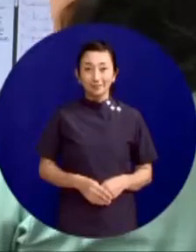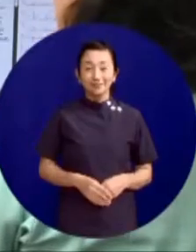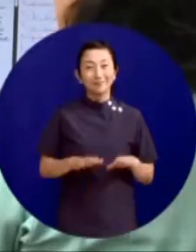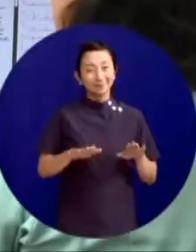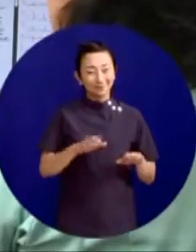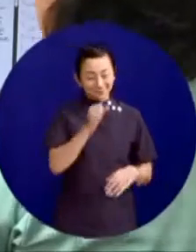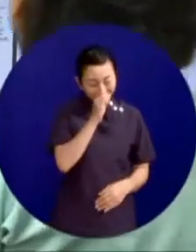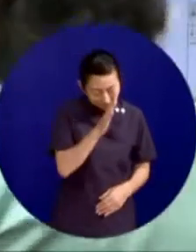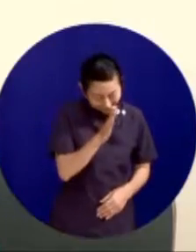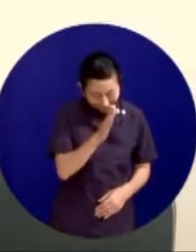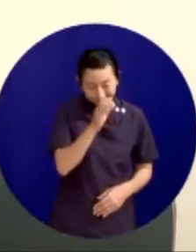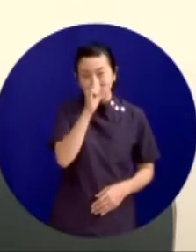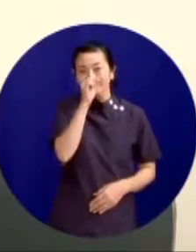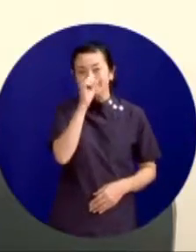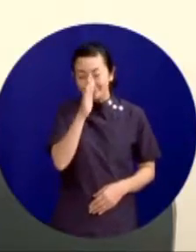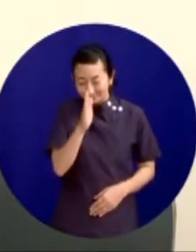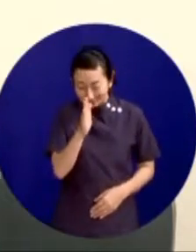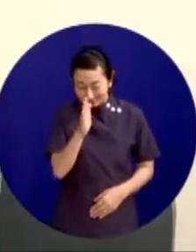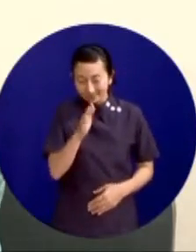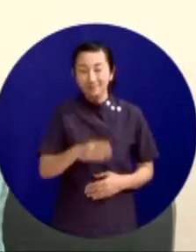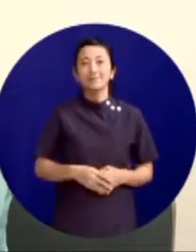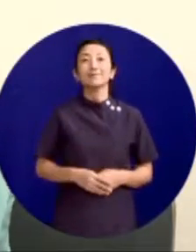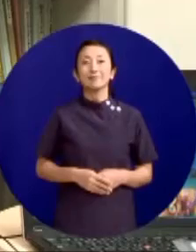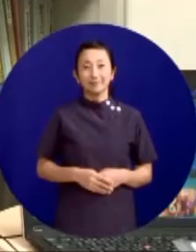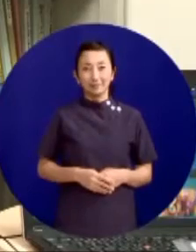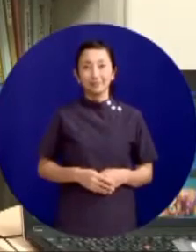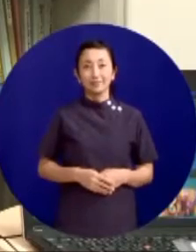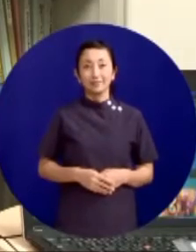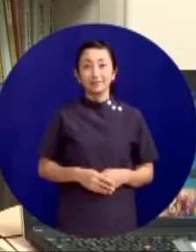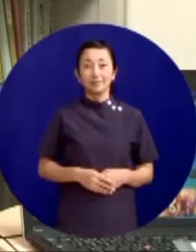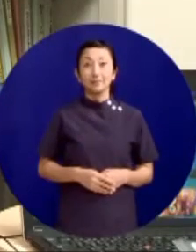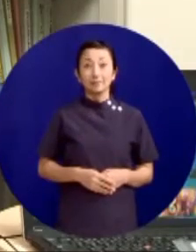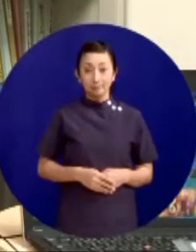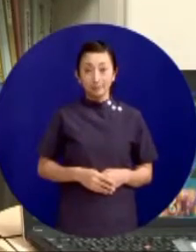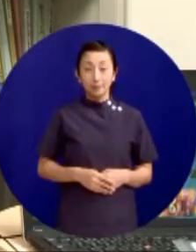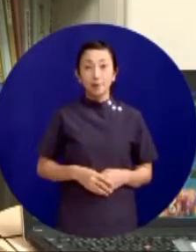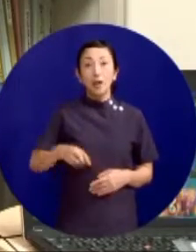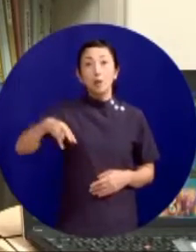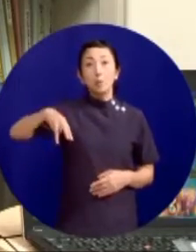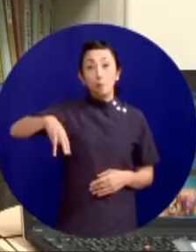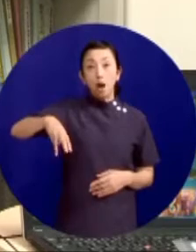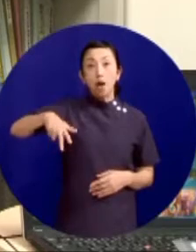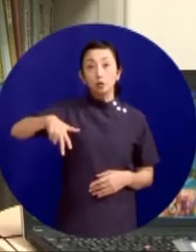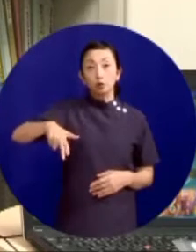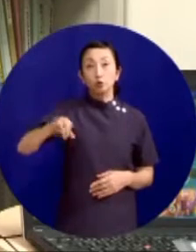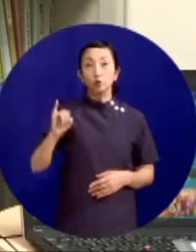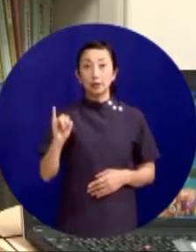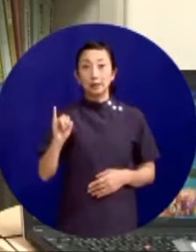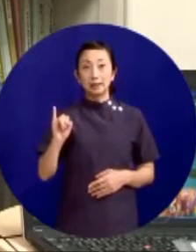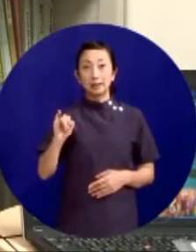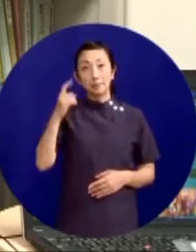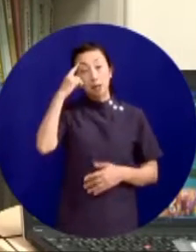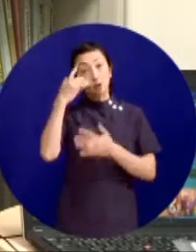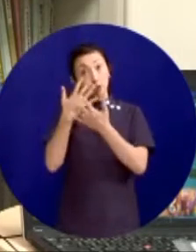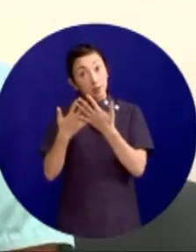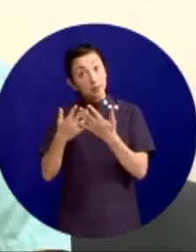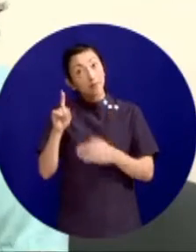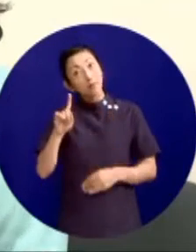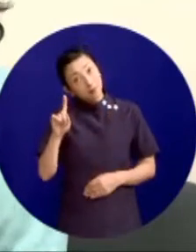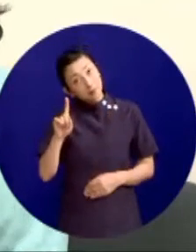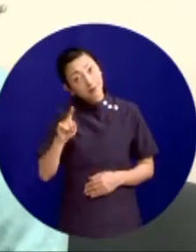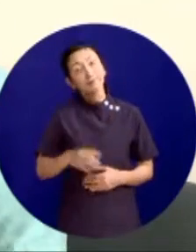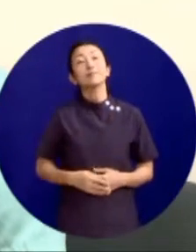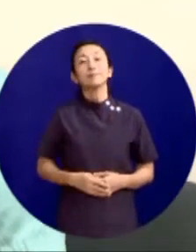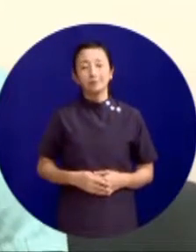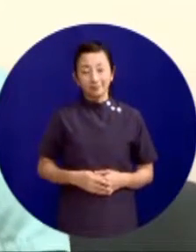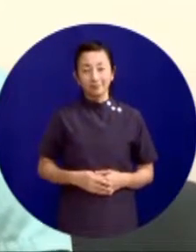先生、今日はよろしくお願いします。 よろしくお願いします。 早速ですが、麻酔とはどういうことを言うんでしょうか。